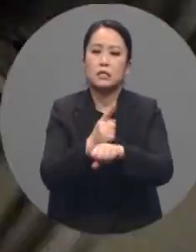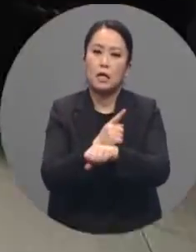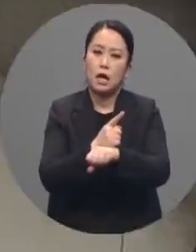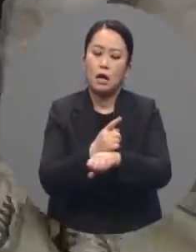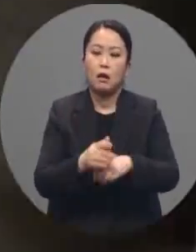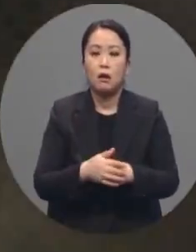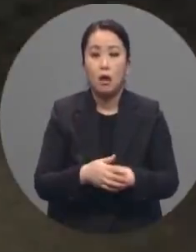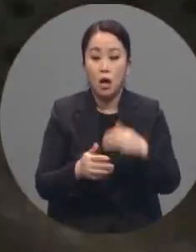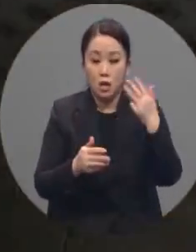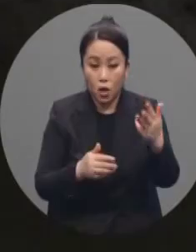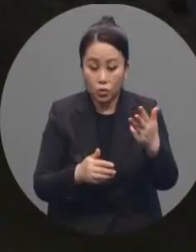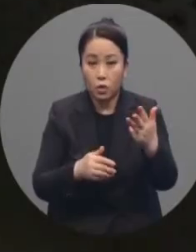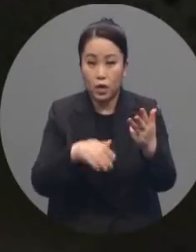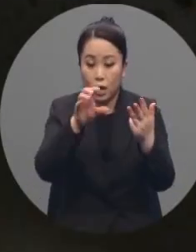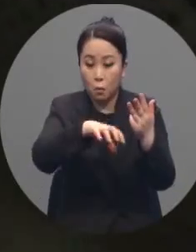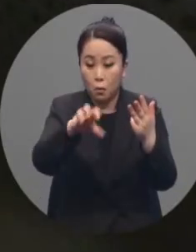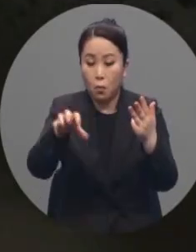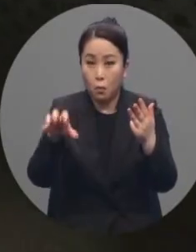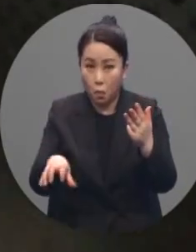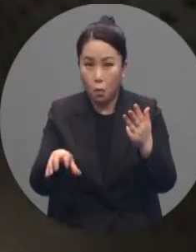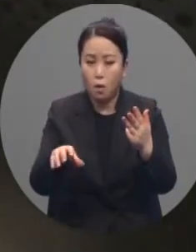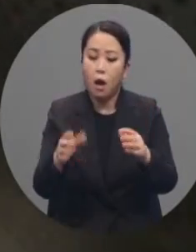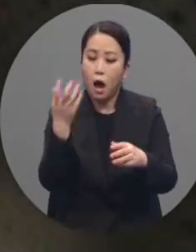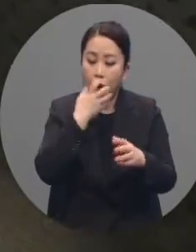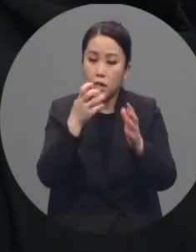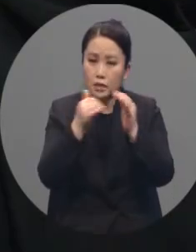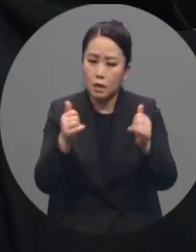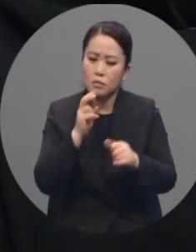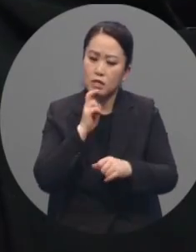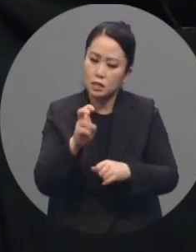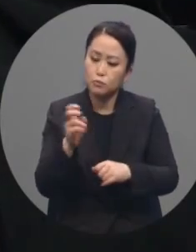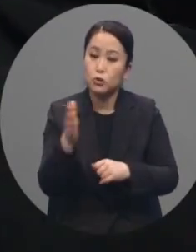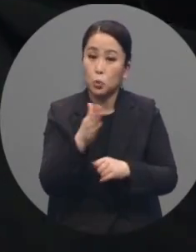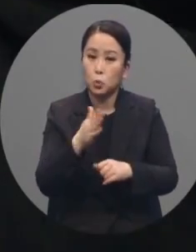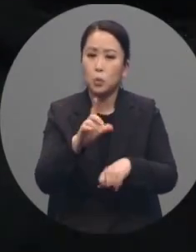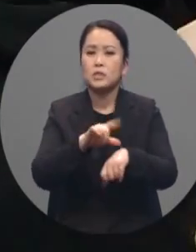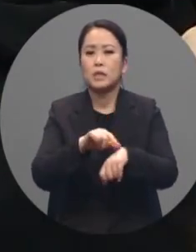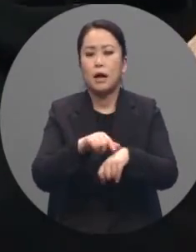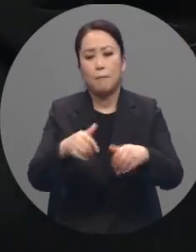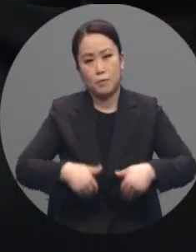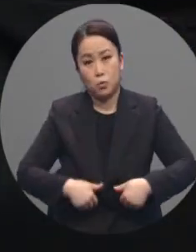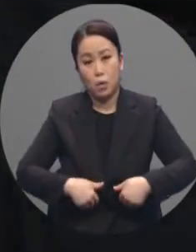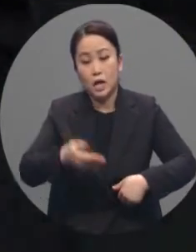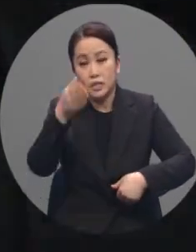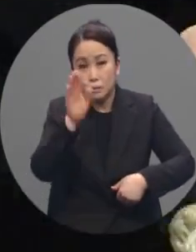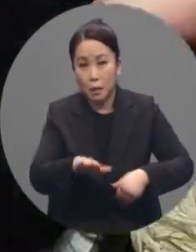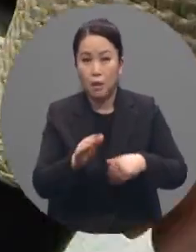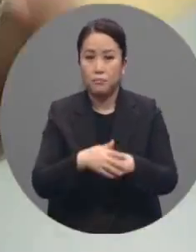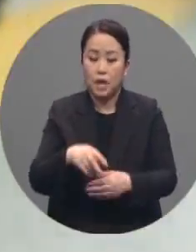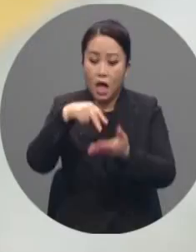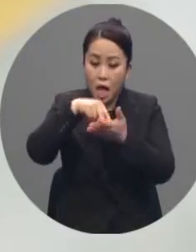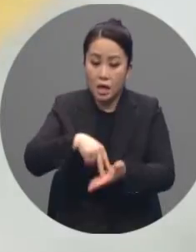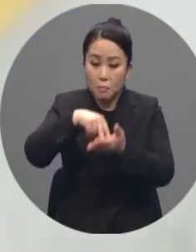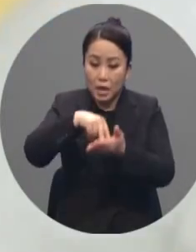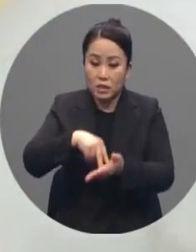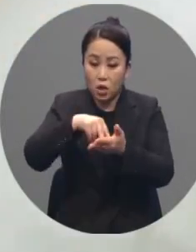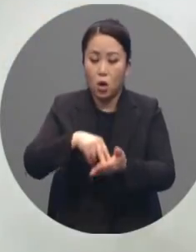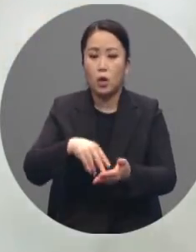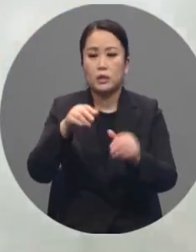8개 역, 비장애인들이 20분이면 갈 수 있는 거리. 승하차를 위해 탑승한 엘리베이터만